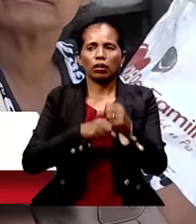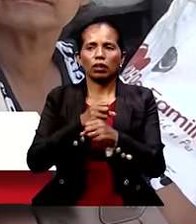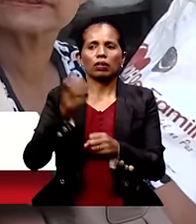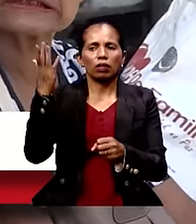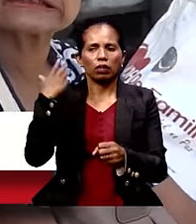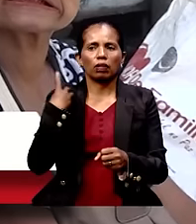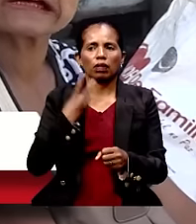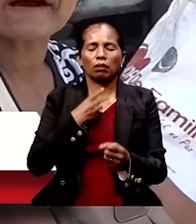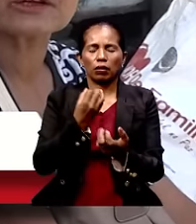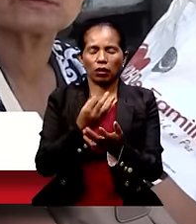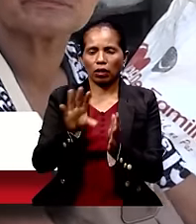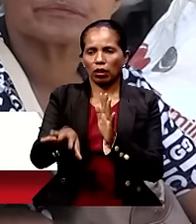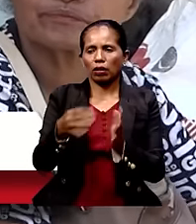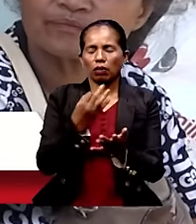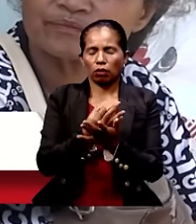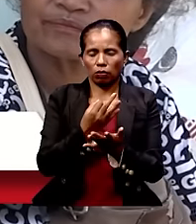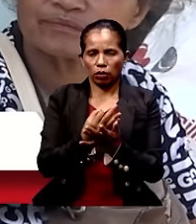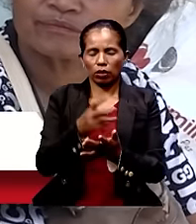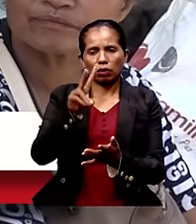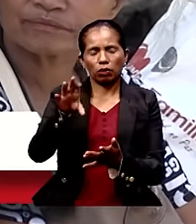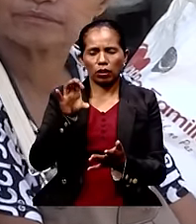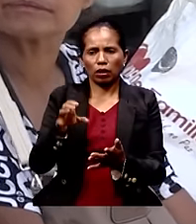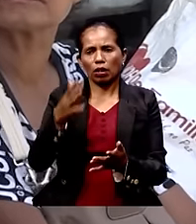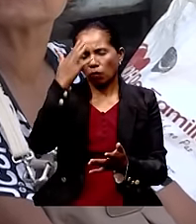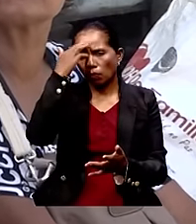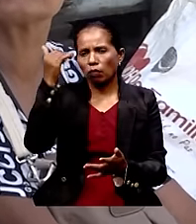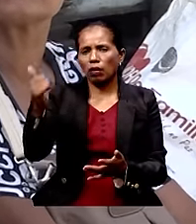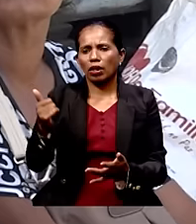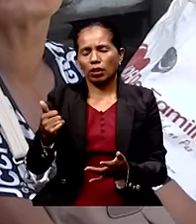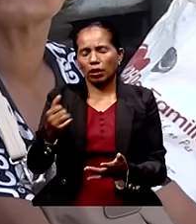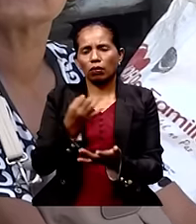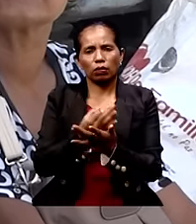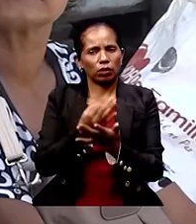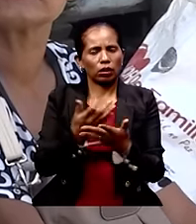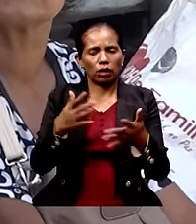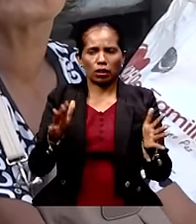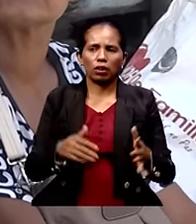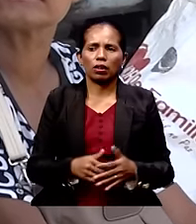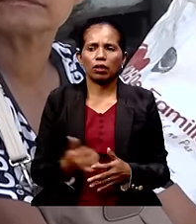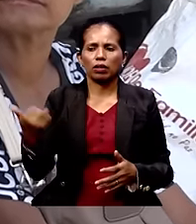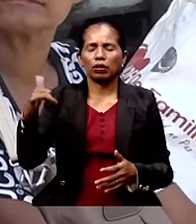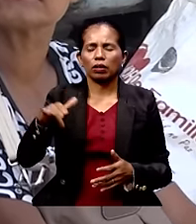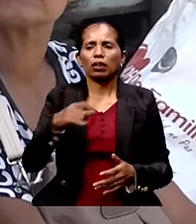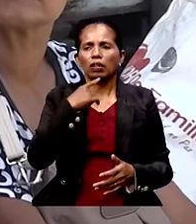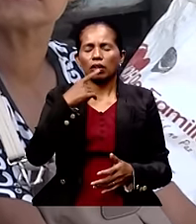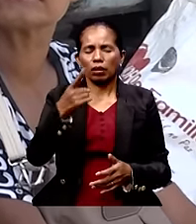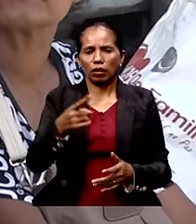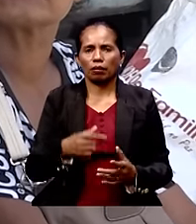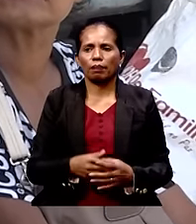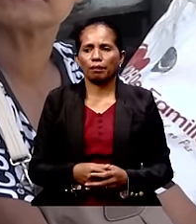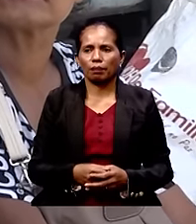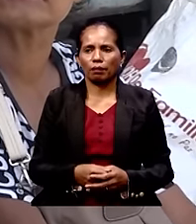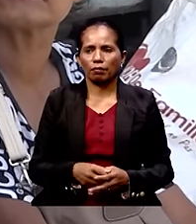kan ame tan subsidi. Agora be tan sa ida mak subsidi laya fali ne sira dian uluk dian be